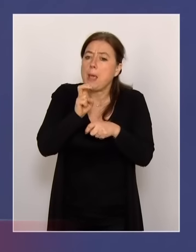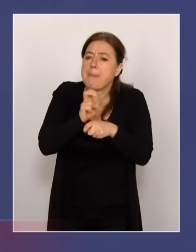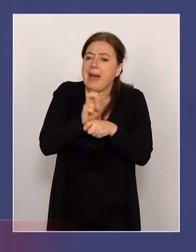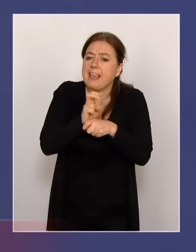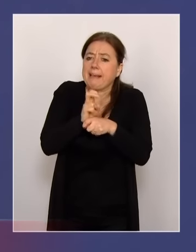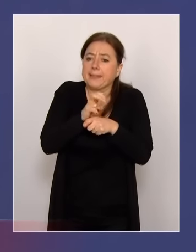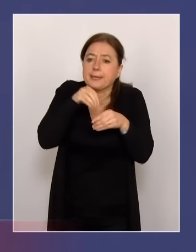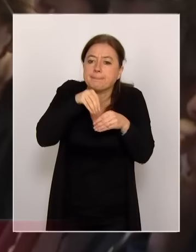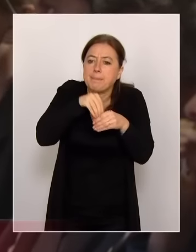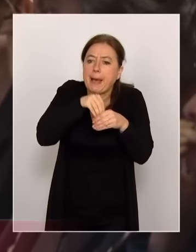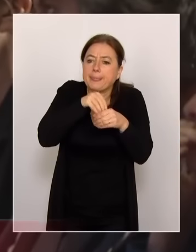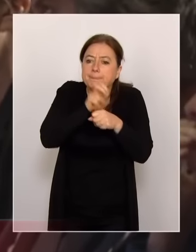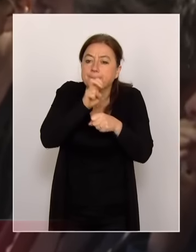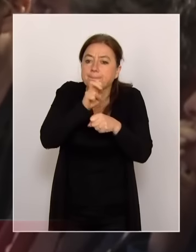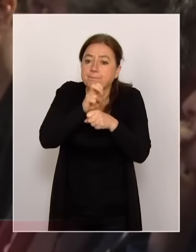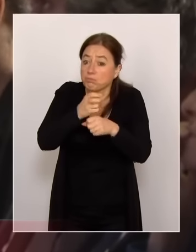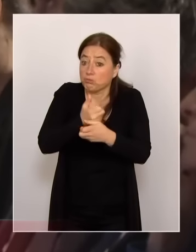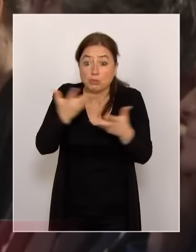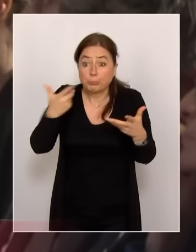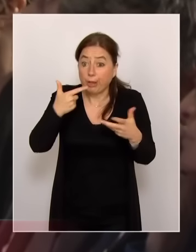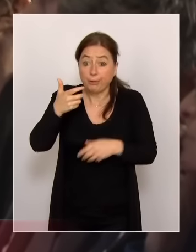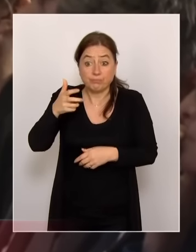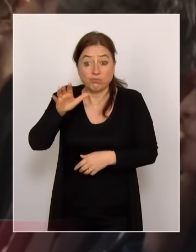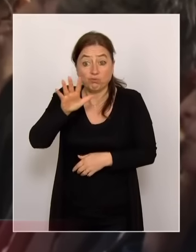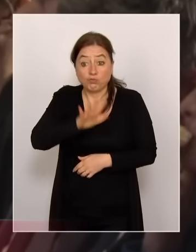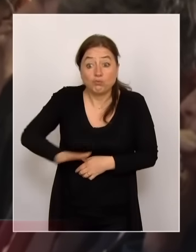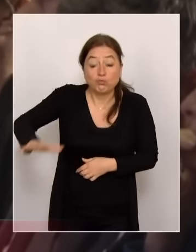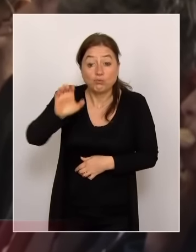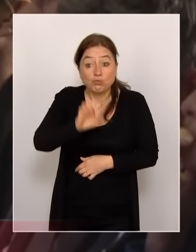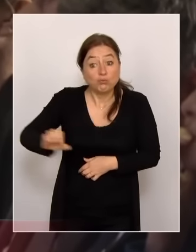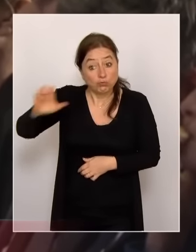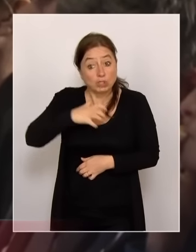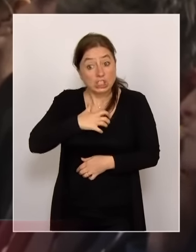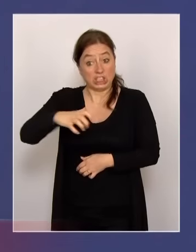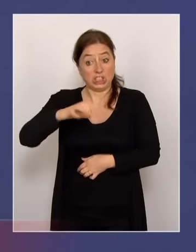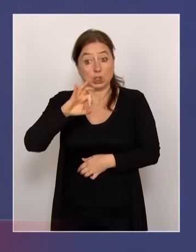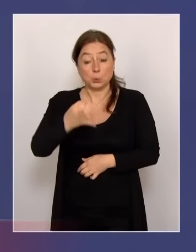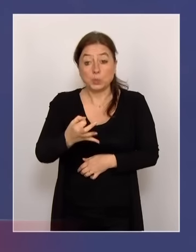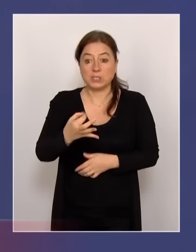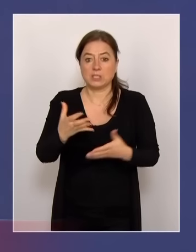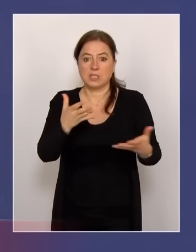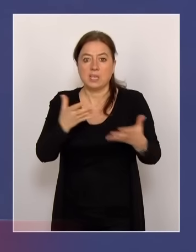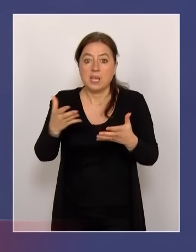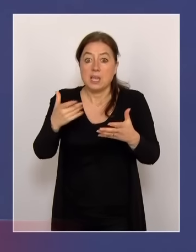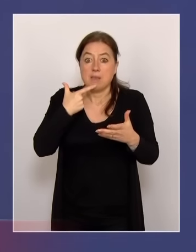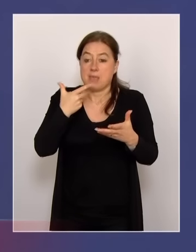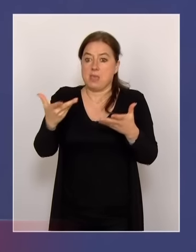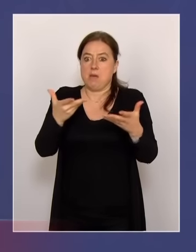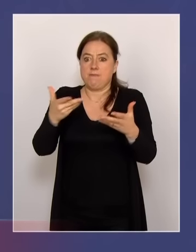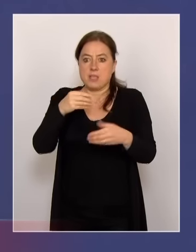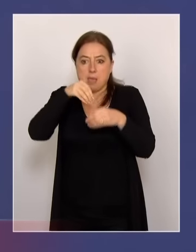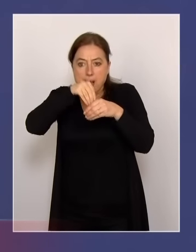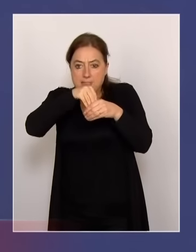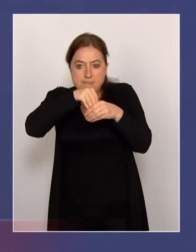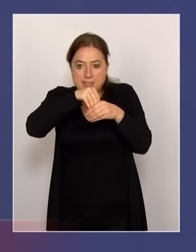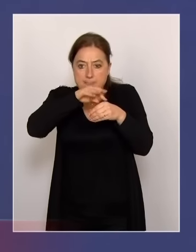sommes un continent très riche, on a des acteurs très compétitifs. Mais parce que notre système de marché des capitaux n'est pas intégré, cette épargne ne va pas